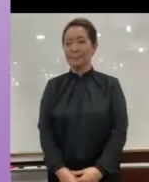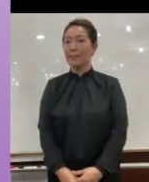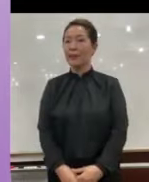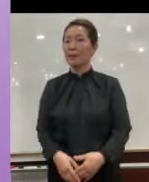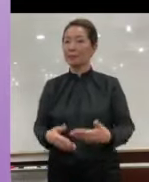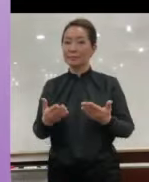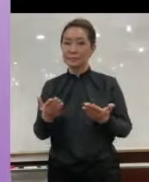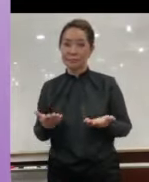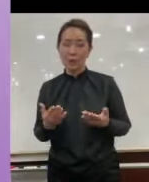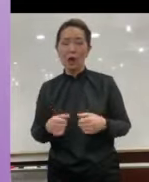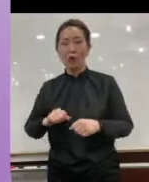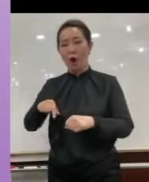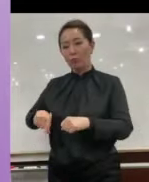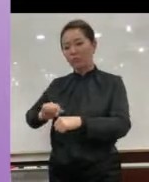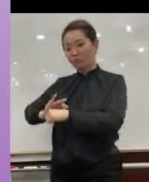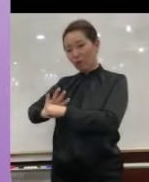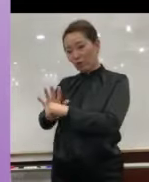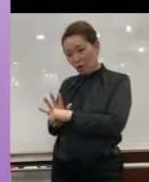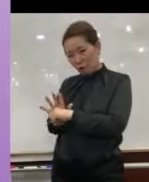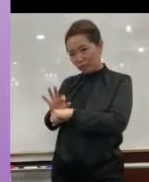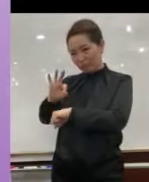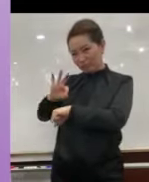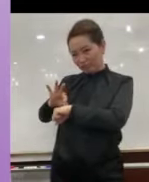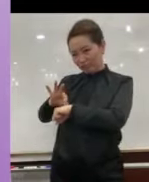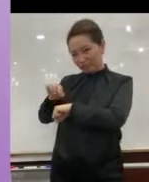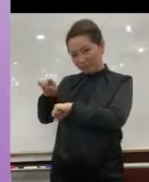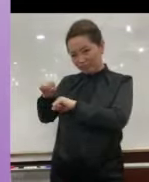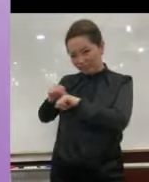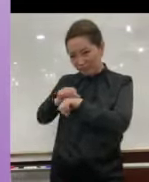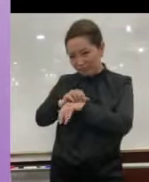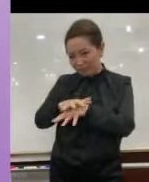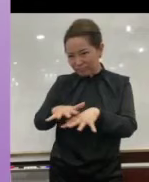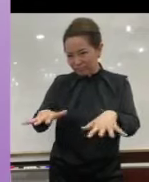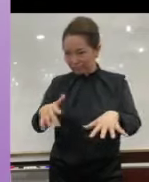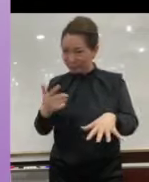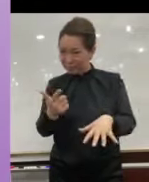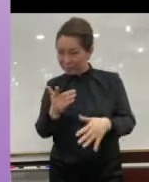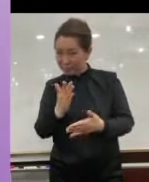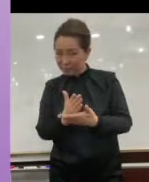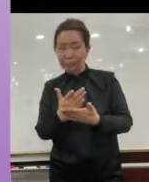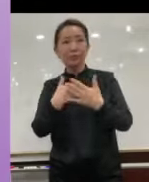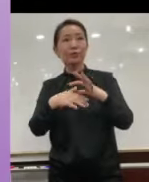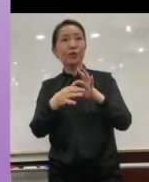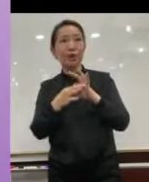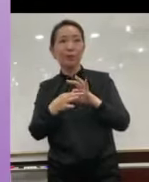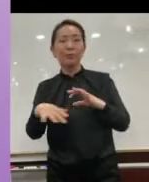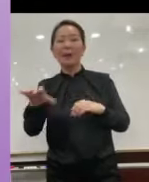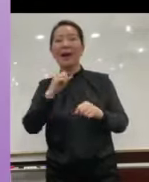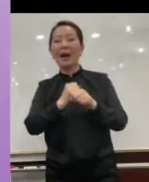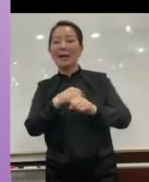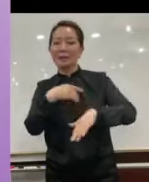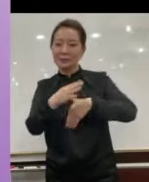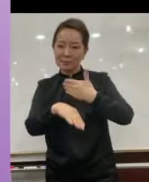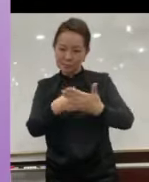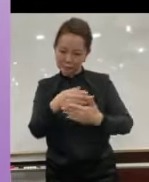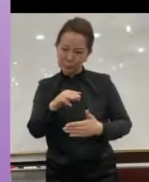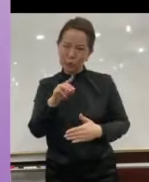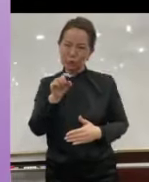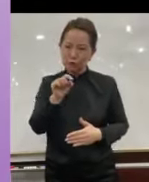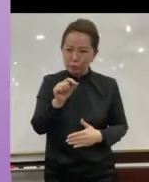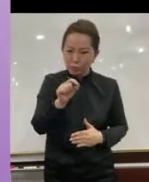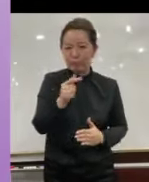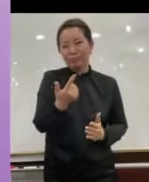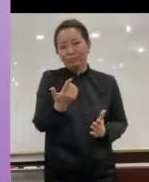За хэдийгээр коронавирусын одоо улмаас бидний үйл ажиллагаа бол тодорхой